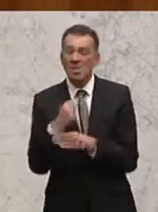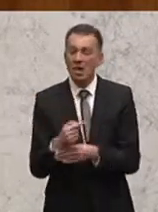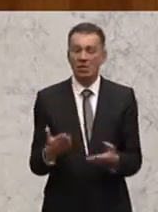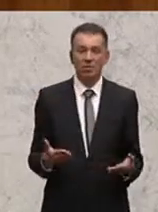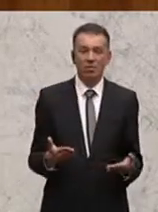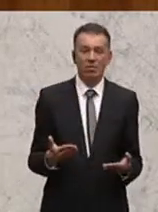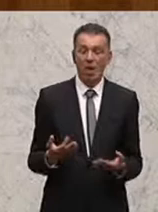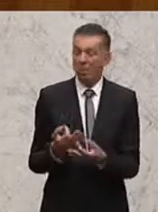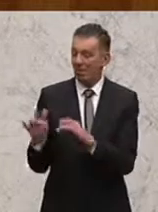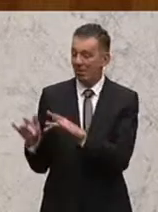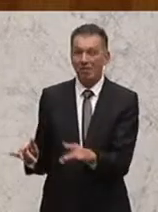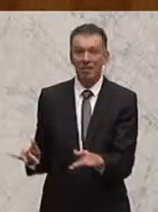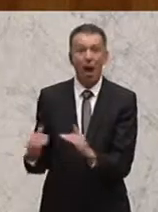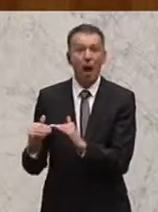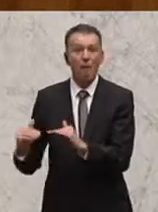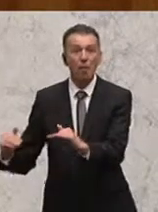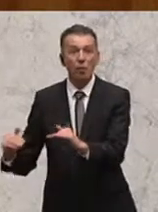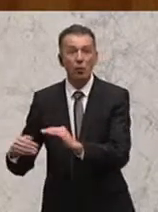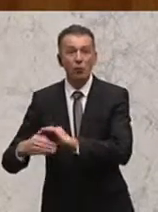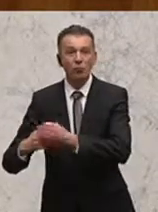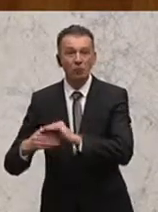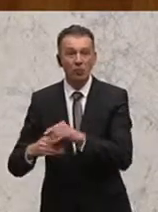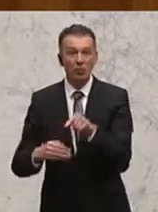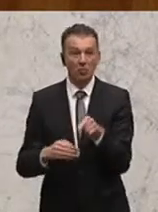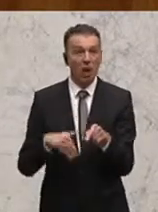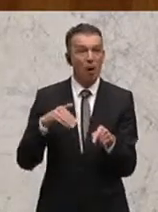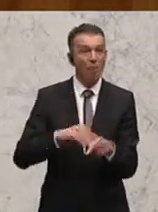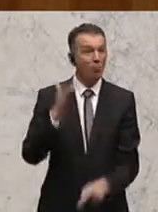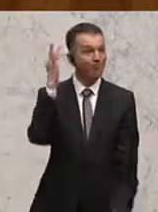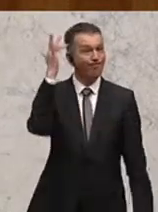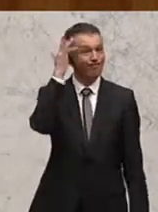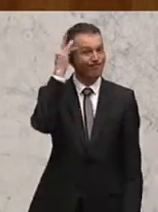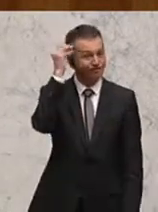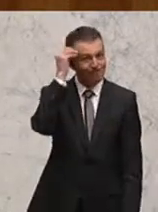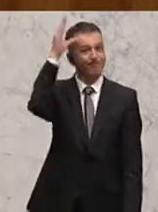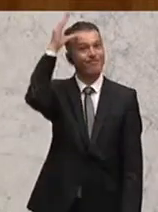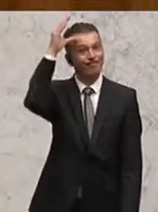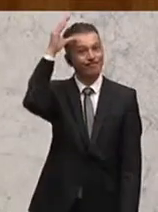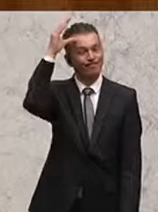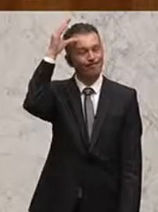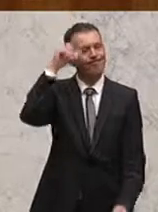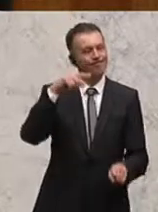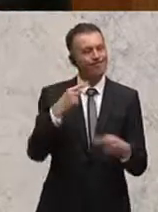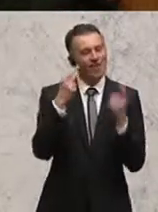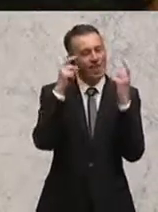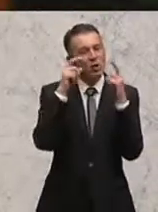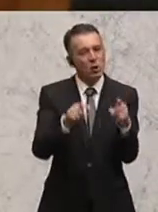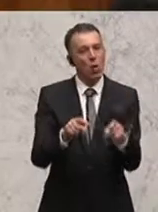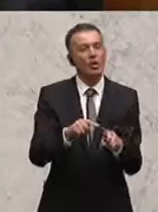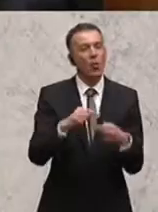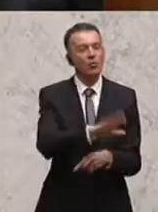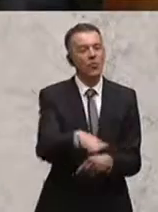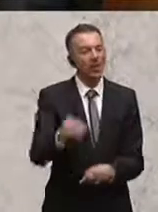wer nichts im Boden hat, der muss was in der Birne haben. Sorgen wir dafür, dass das eintritt bei unseren Kindern. Danke.